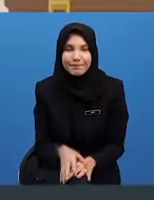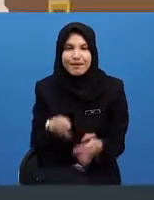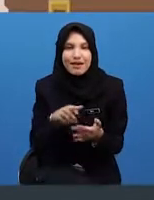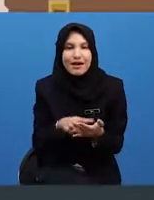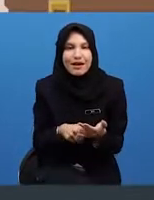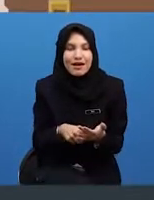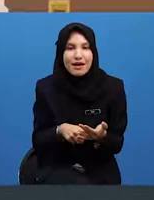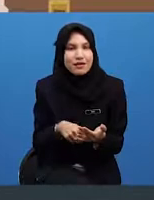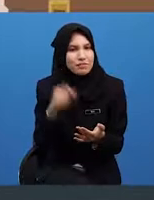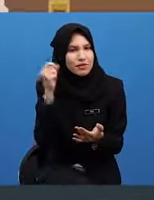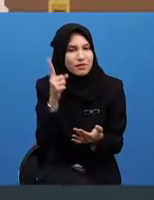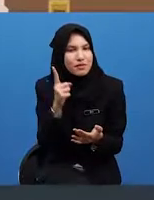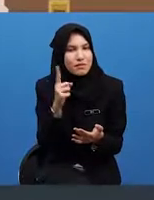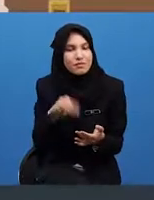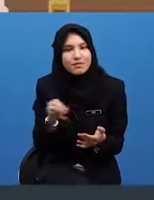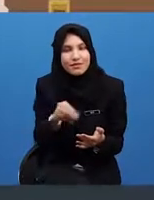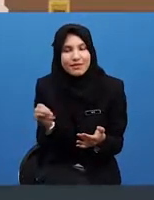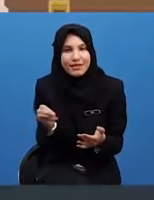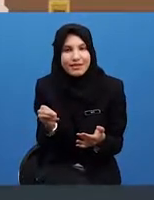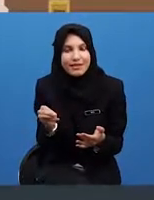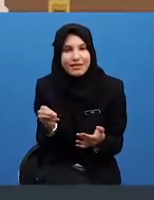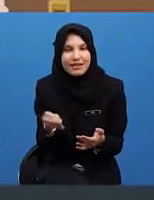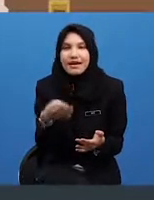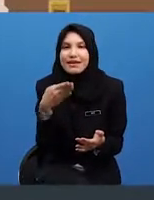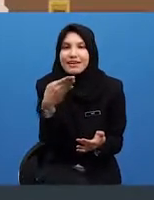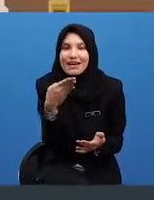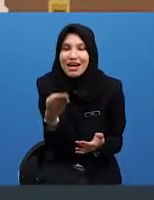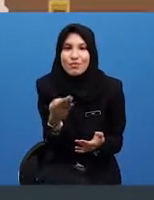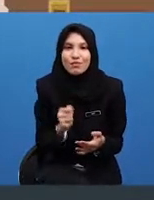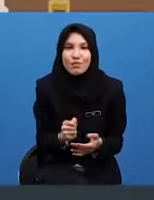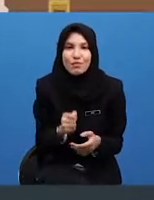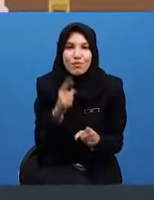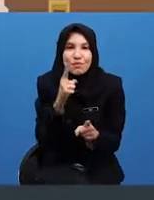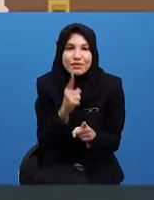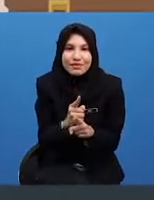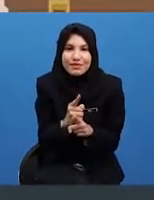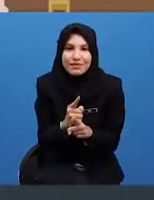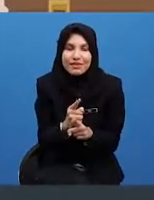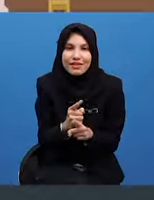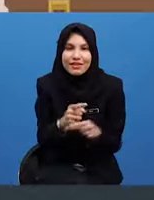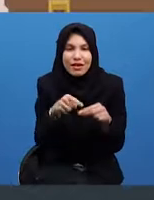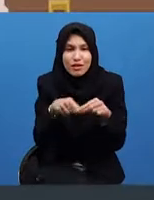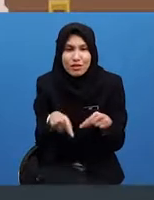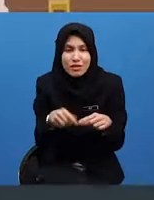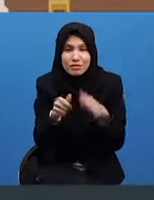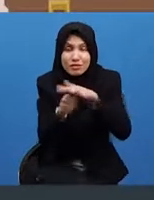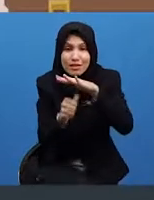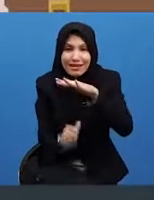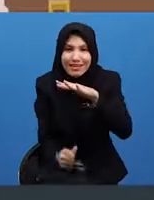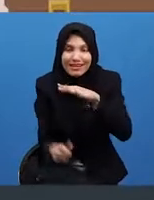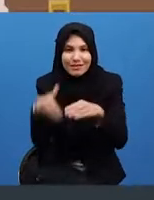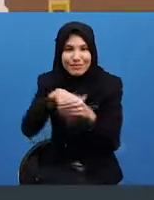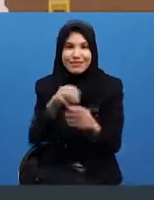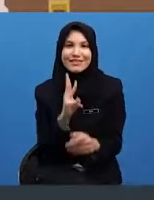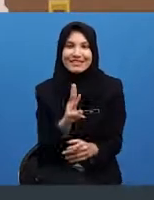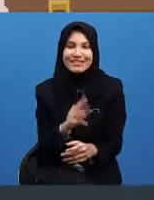Apakah pendapat murid-murid? Andaian kamu memang betul, guli itu telah tenggelam dalam air. Seronok